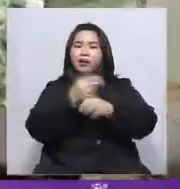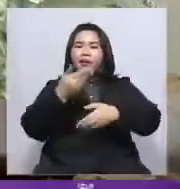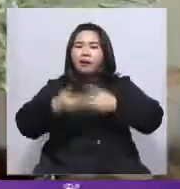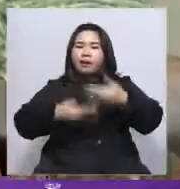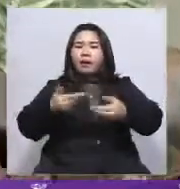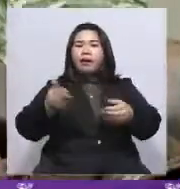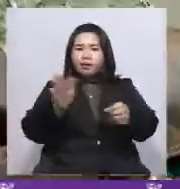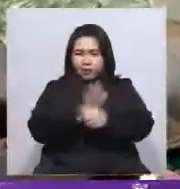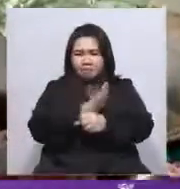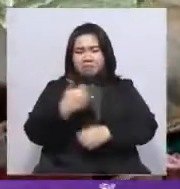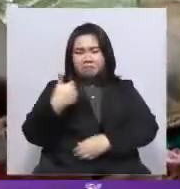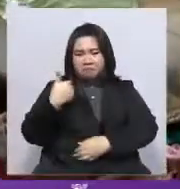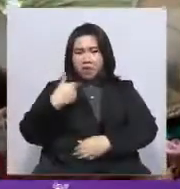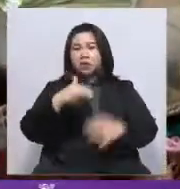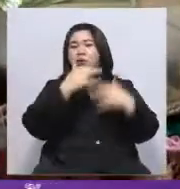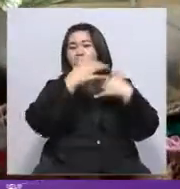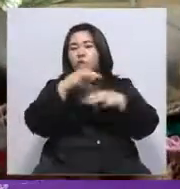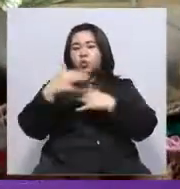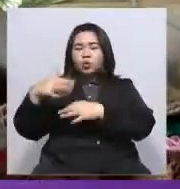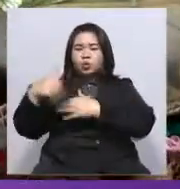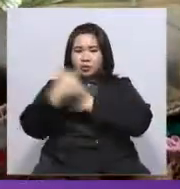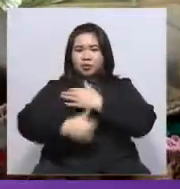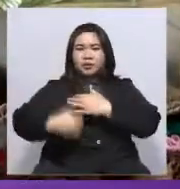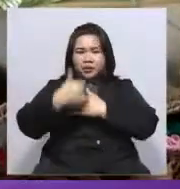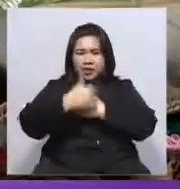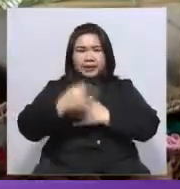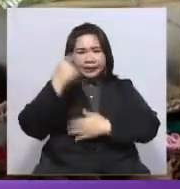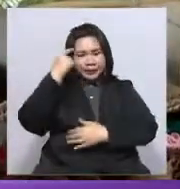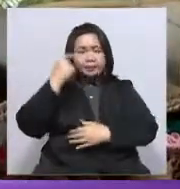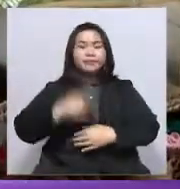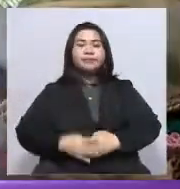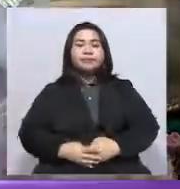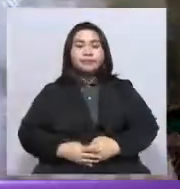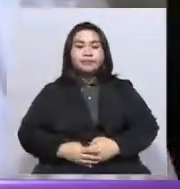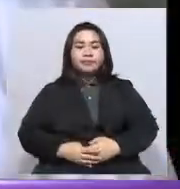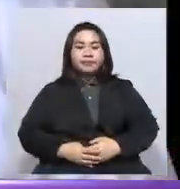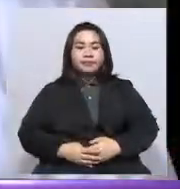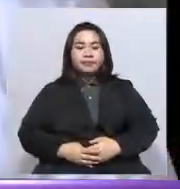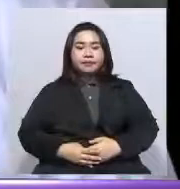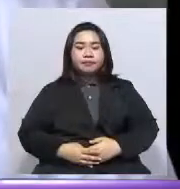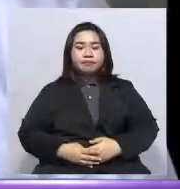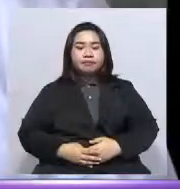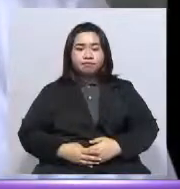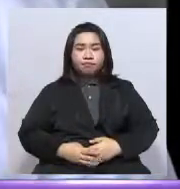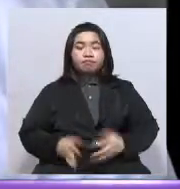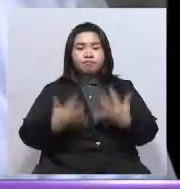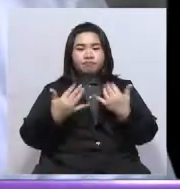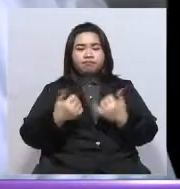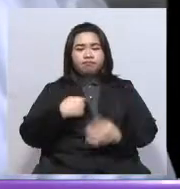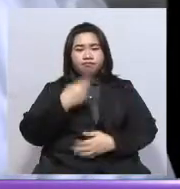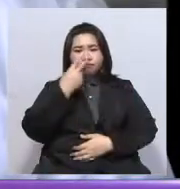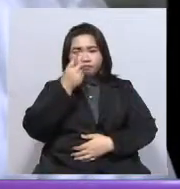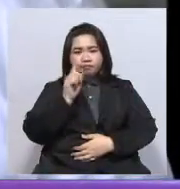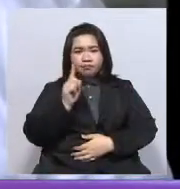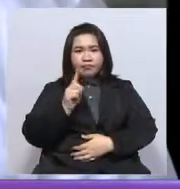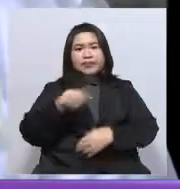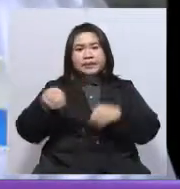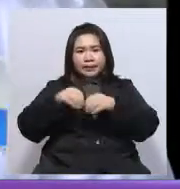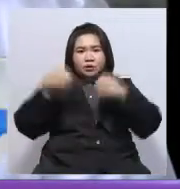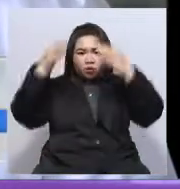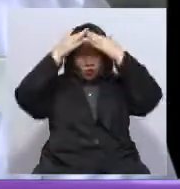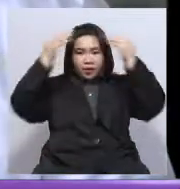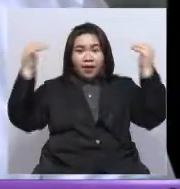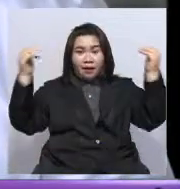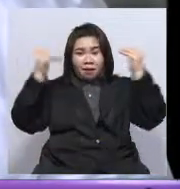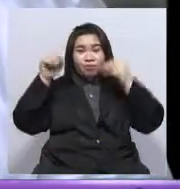มตัวและส่งออกไปยังตลาดต่างประเทศให้มากขึ้น ตอนนี้ที่มองไว้ก็คือใกล้ๆก็เวียดนามนะ